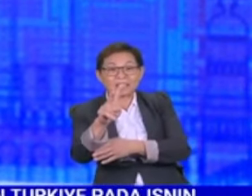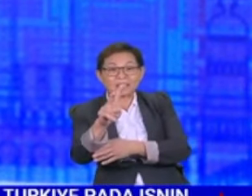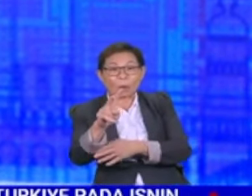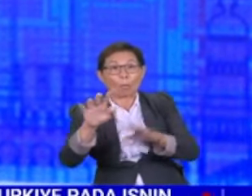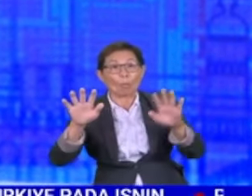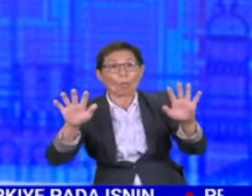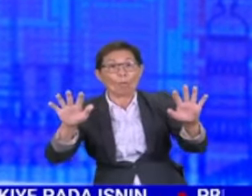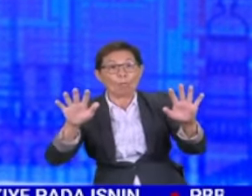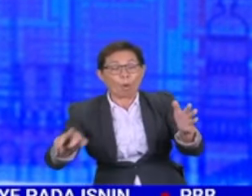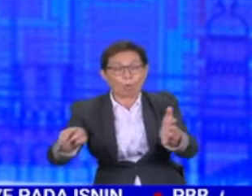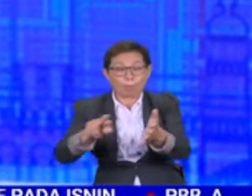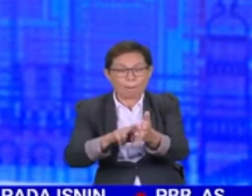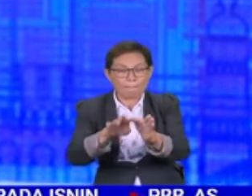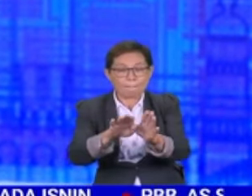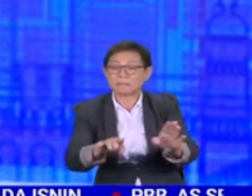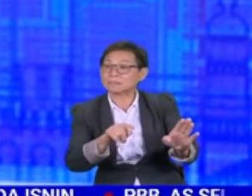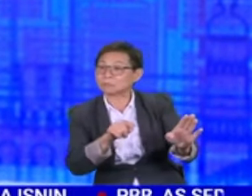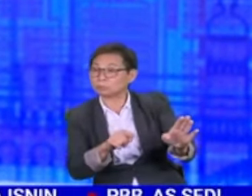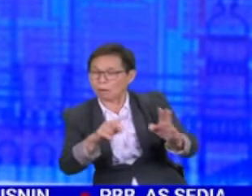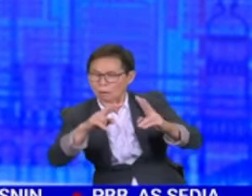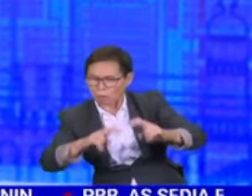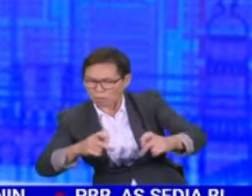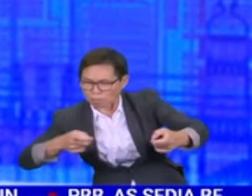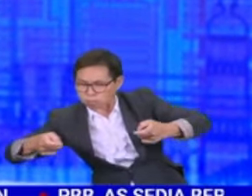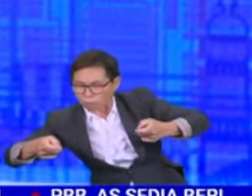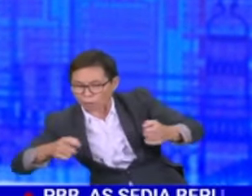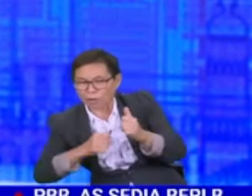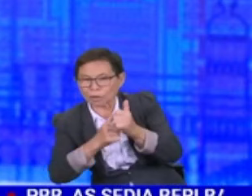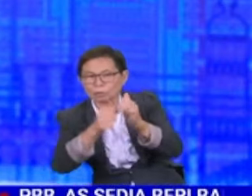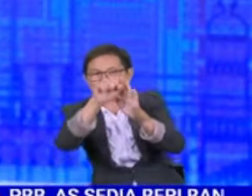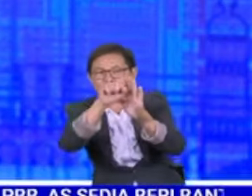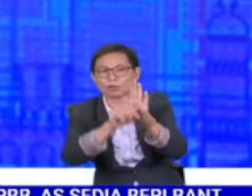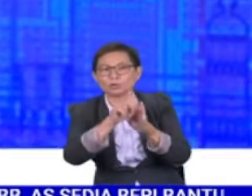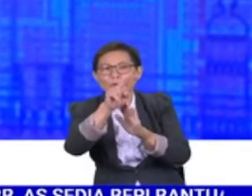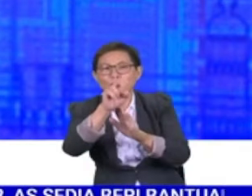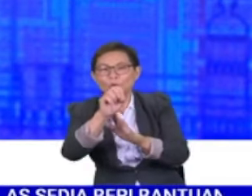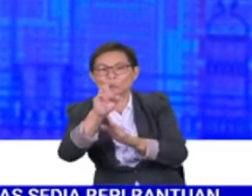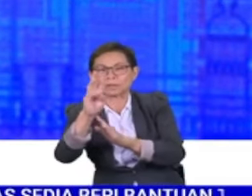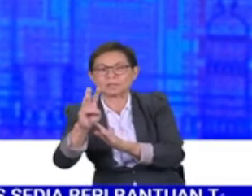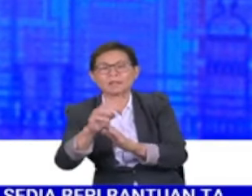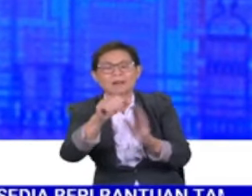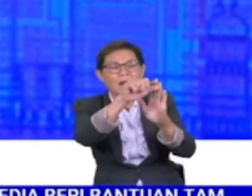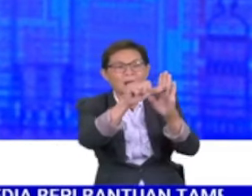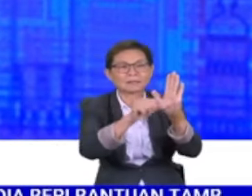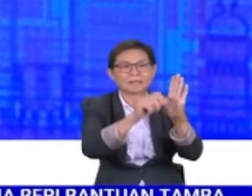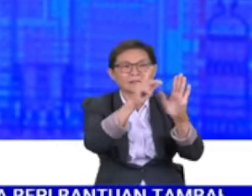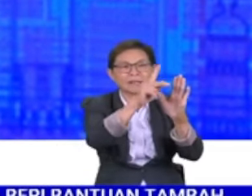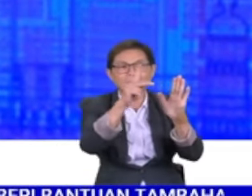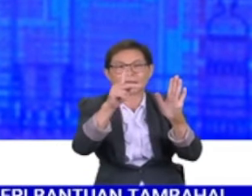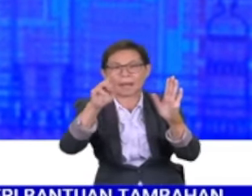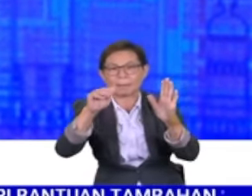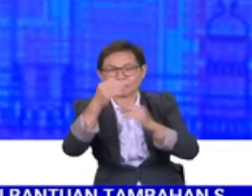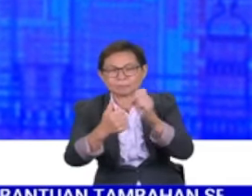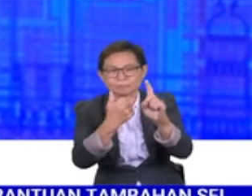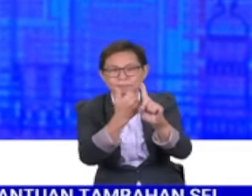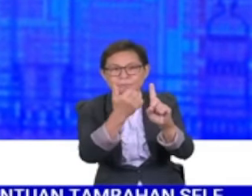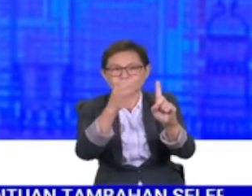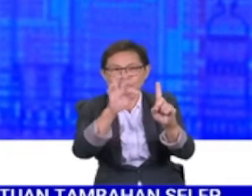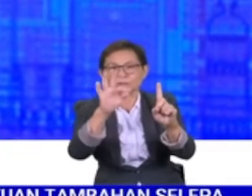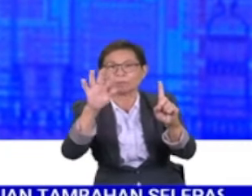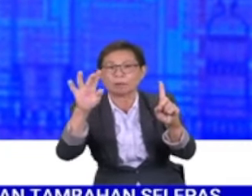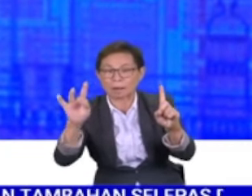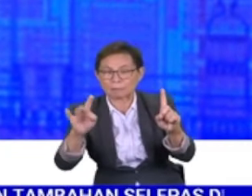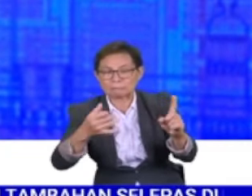berkaitan laporan beritanya. Siasatan dikendali mengikut Seksyen 206 Akta Komunikasi dan Multimedia 1998